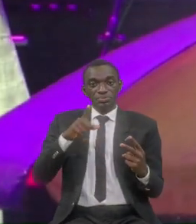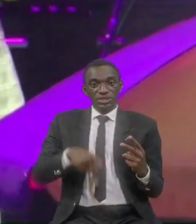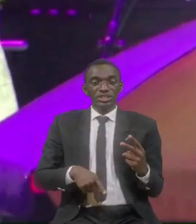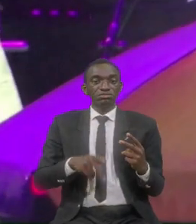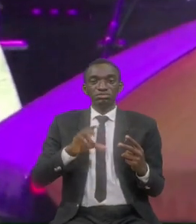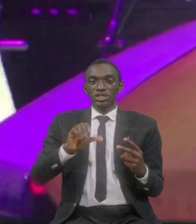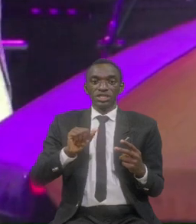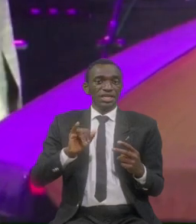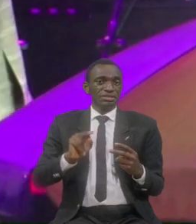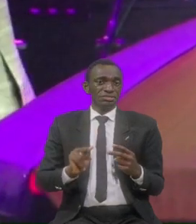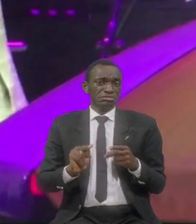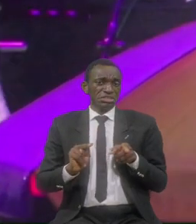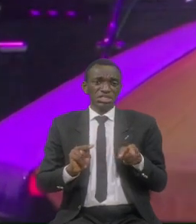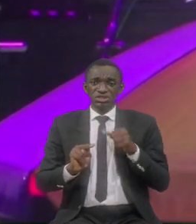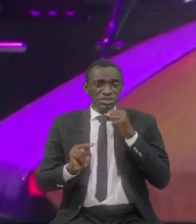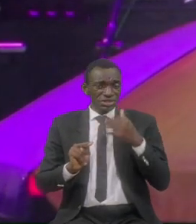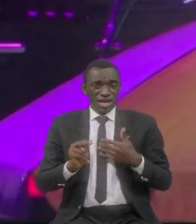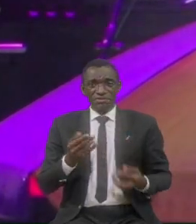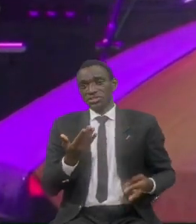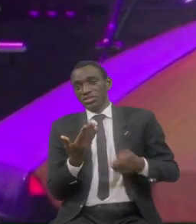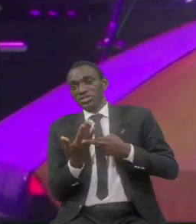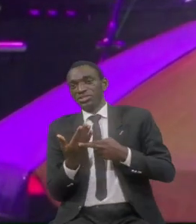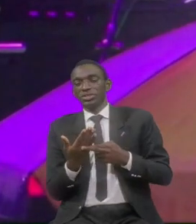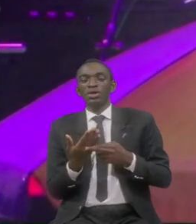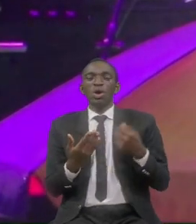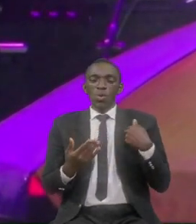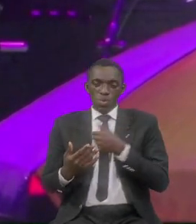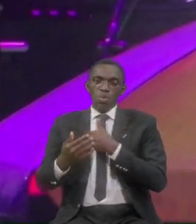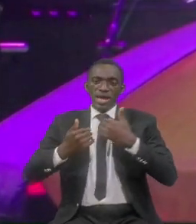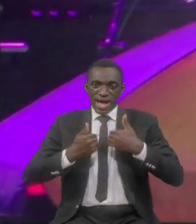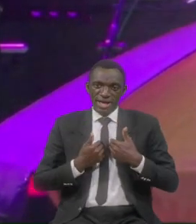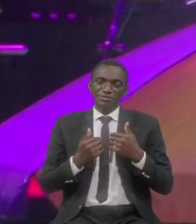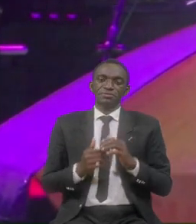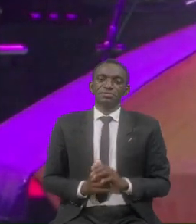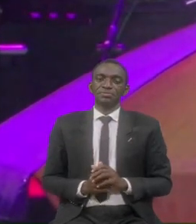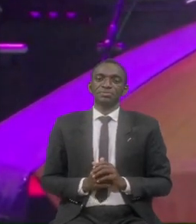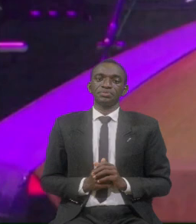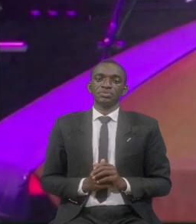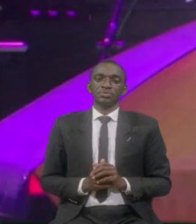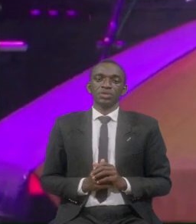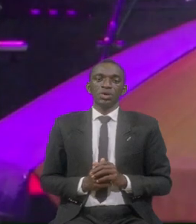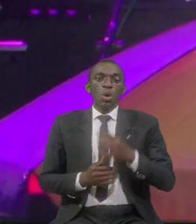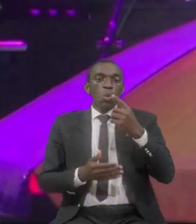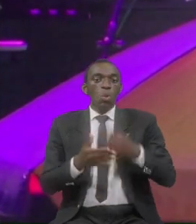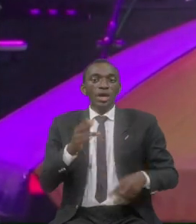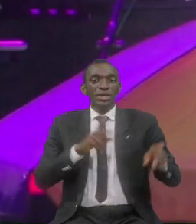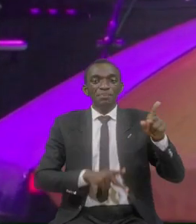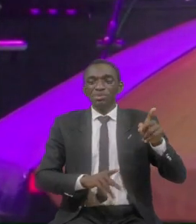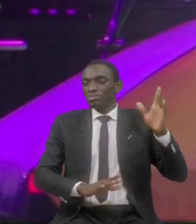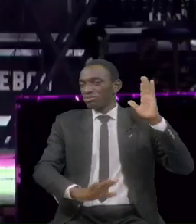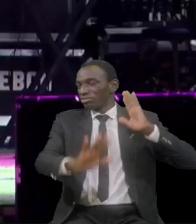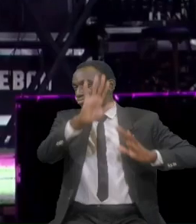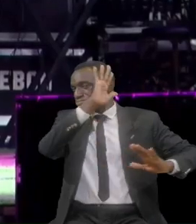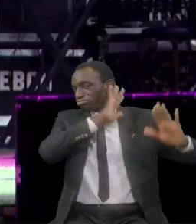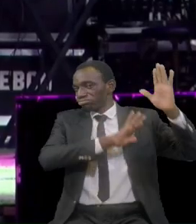have restoration. Ang wala nakuha ni Cain nga pagpasigulit kaniya, what the people that lived at the time